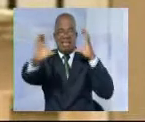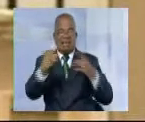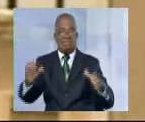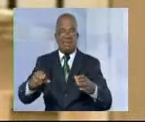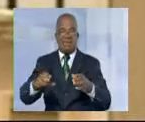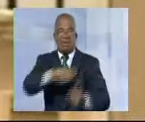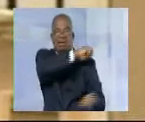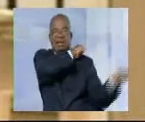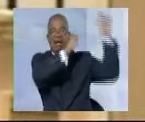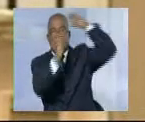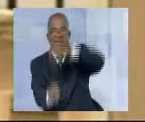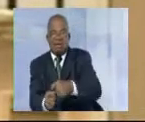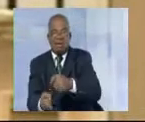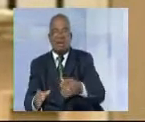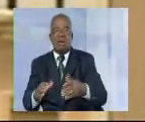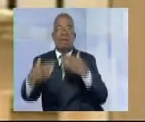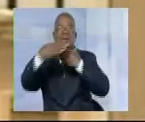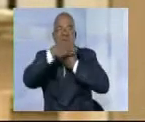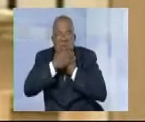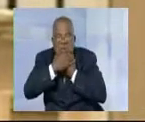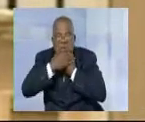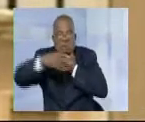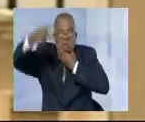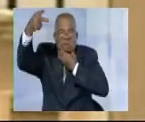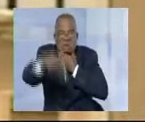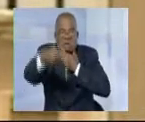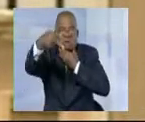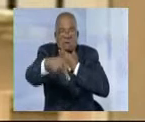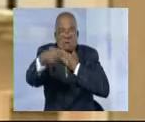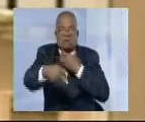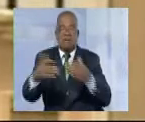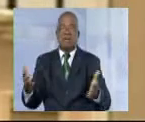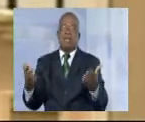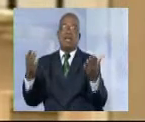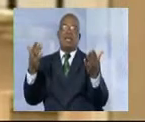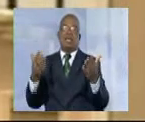pour éradiquer cette sorte de perversion de notre société.